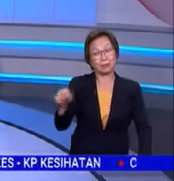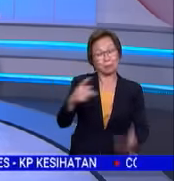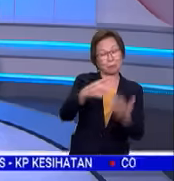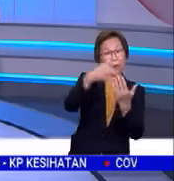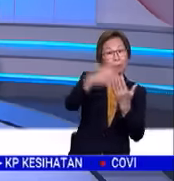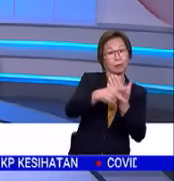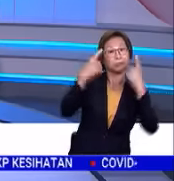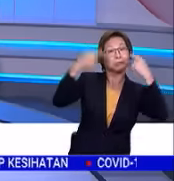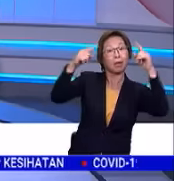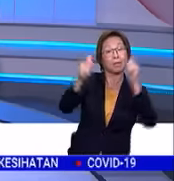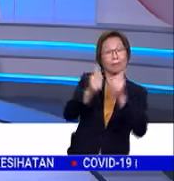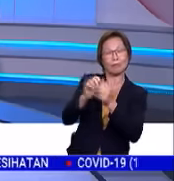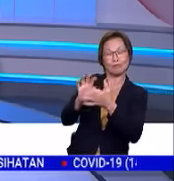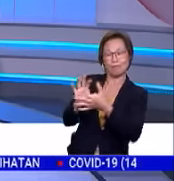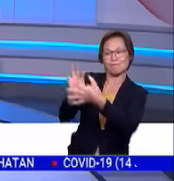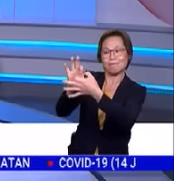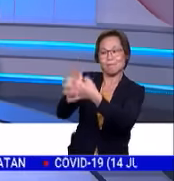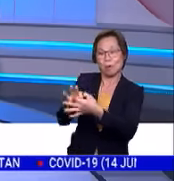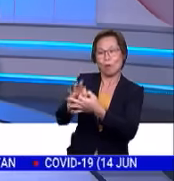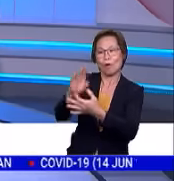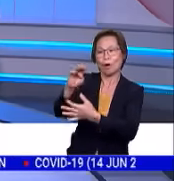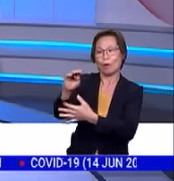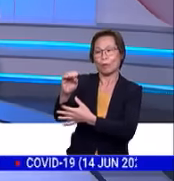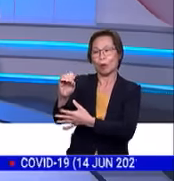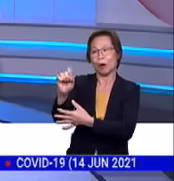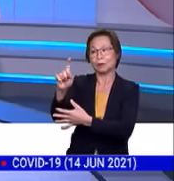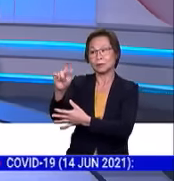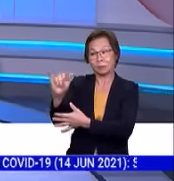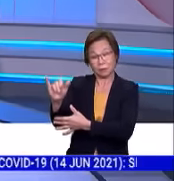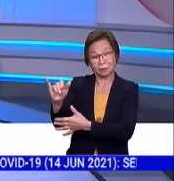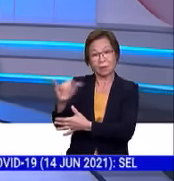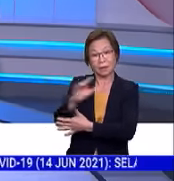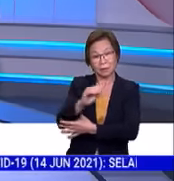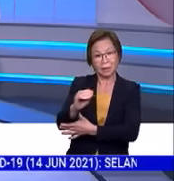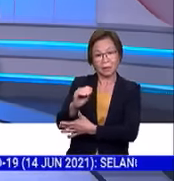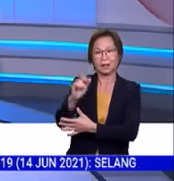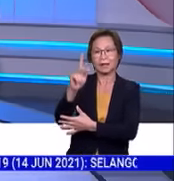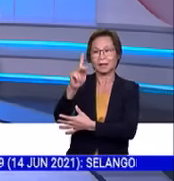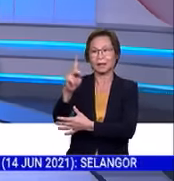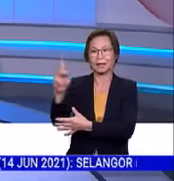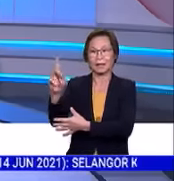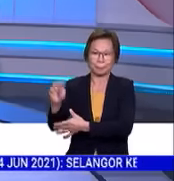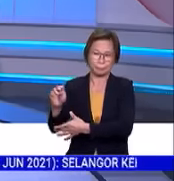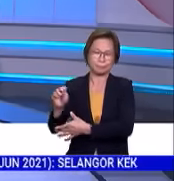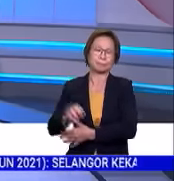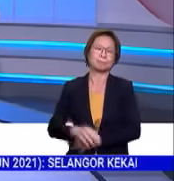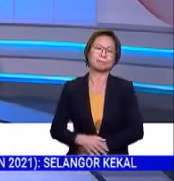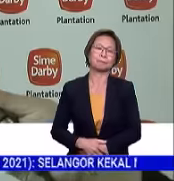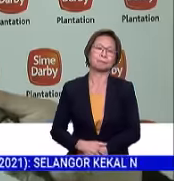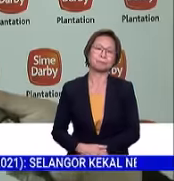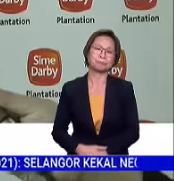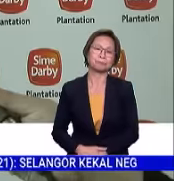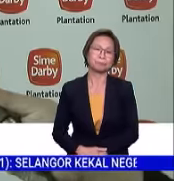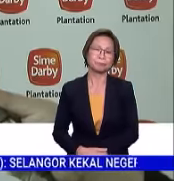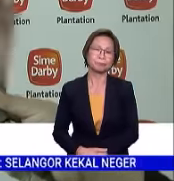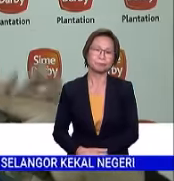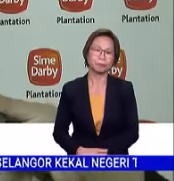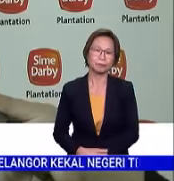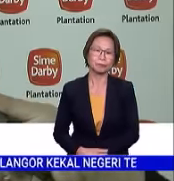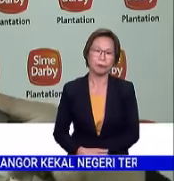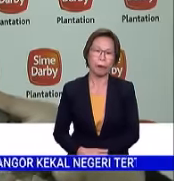itu dijayakan bersama Kementerian Sains, Teknologi dan Inovasi dan Kementerian Kesihatan.